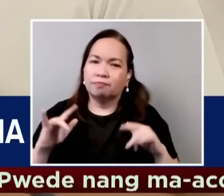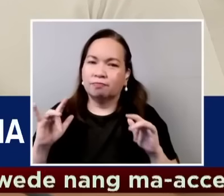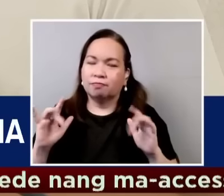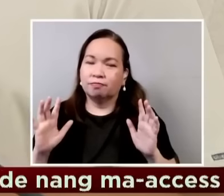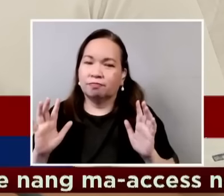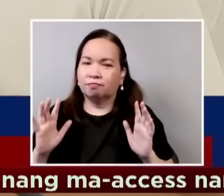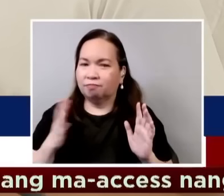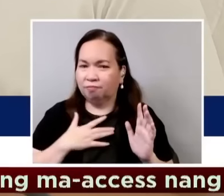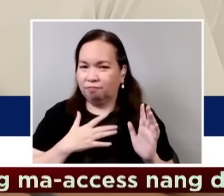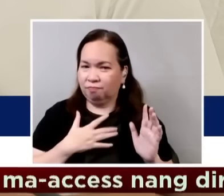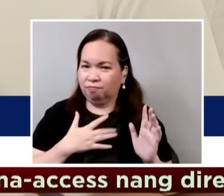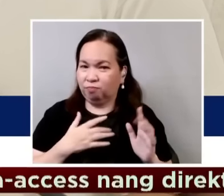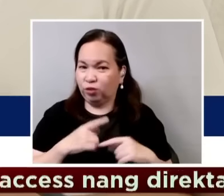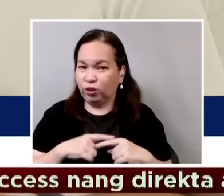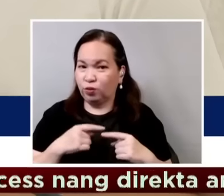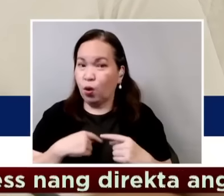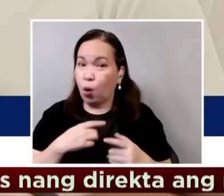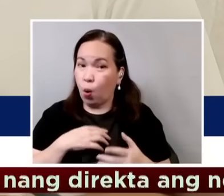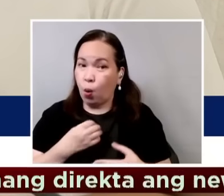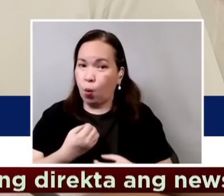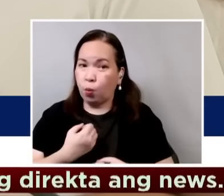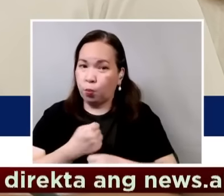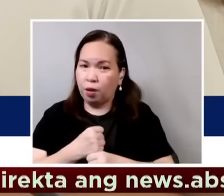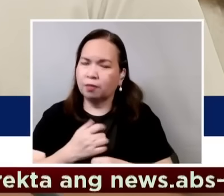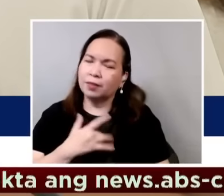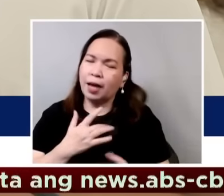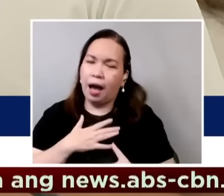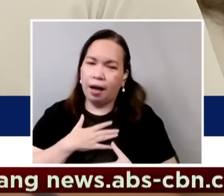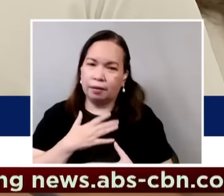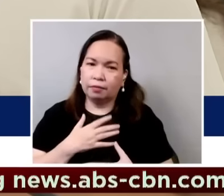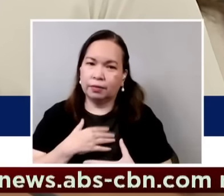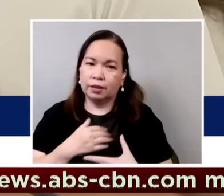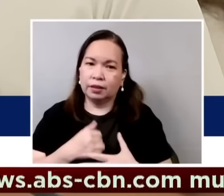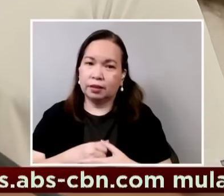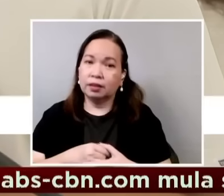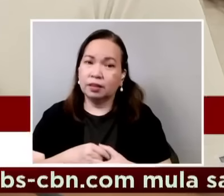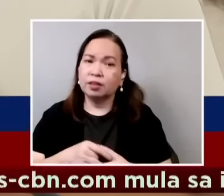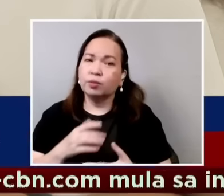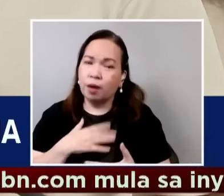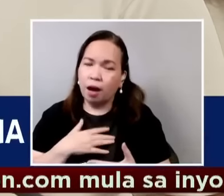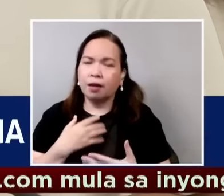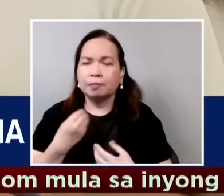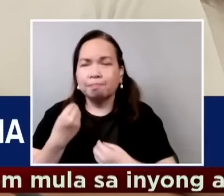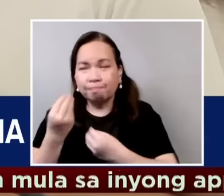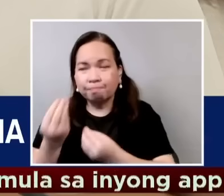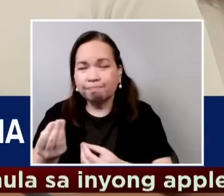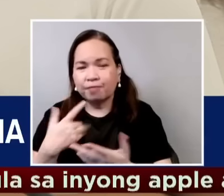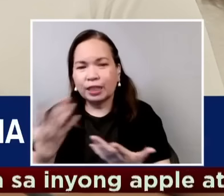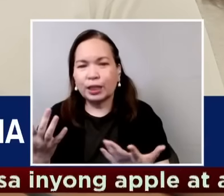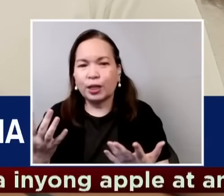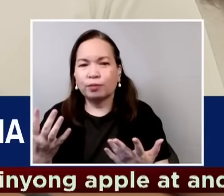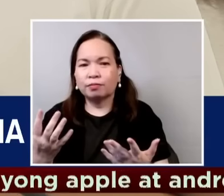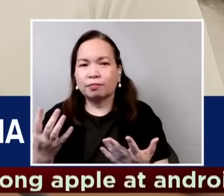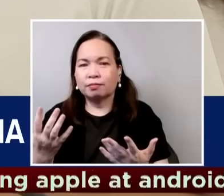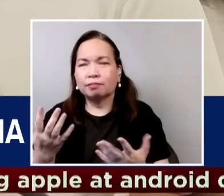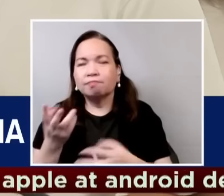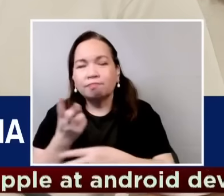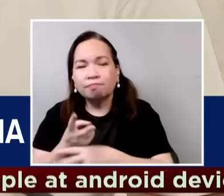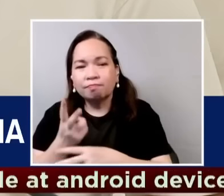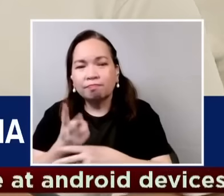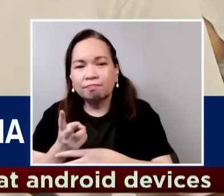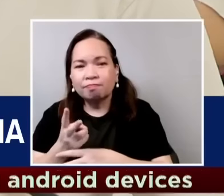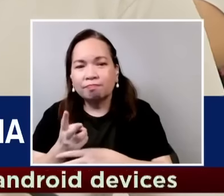po yung naganda para sa akin, napakasaya kasi nga yun na lang po yung magiging gante or magiging ano namin,